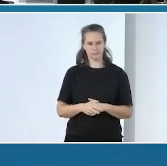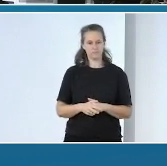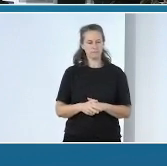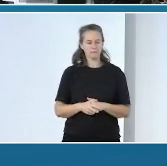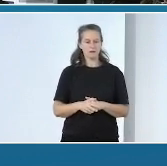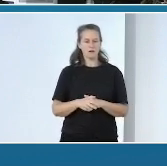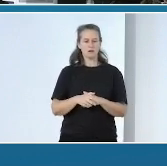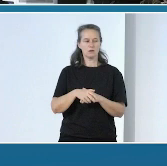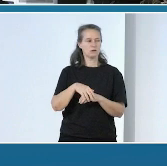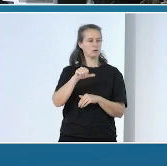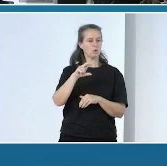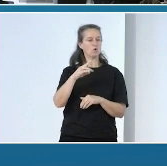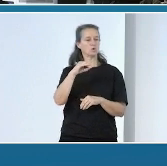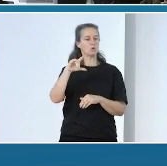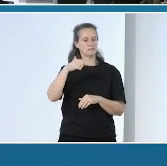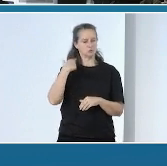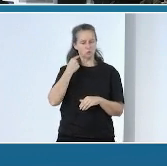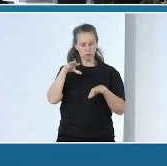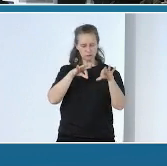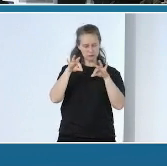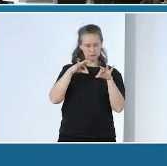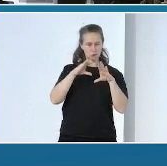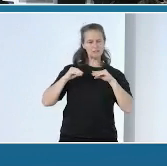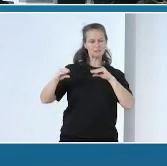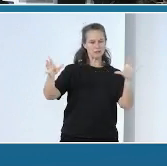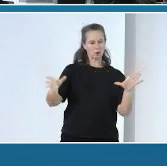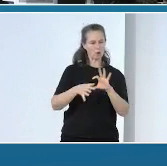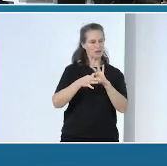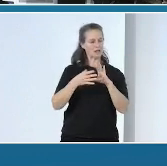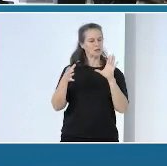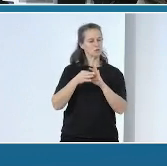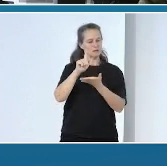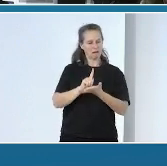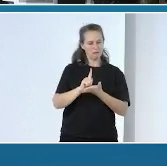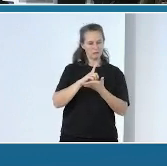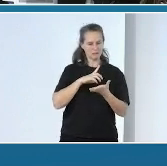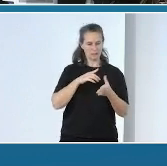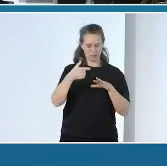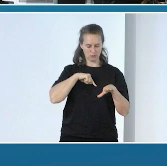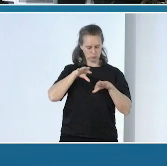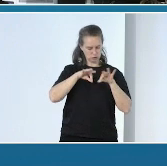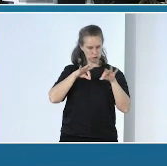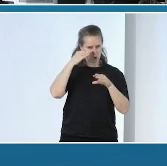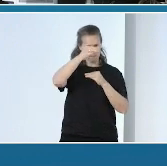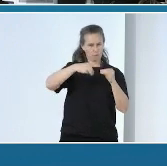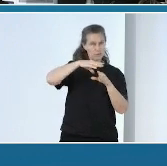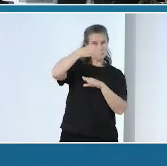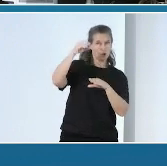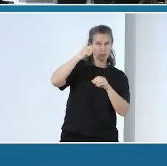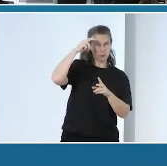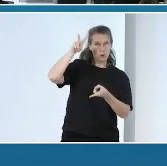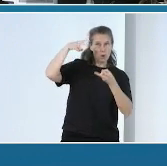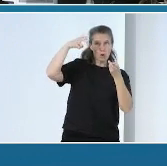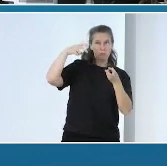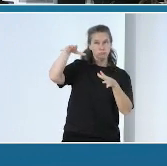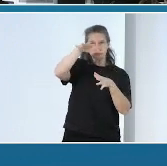Les otolithes actualisent constamment notre position dans l'espace en fonction de la force de gravité. Cela nous permet de nous représenter le monde extérieur selon